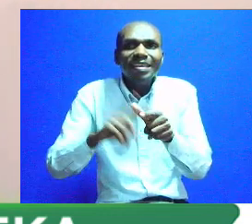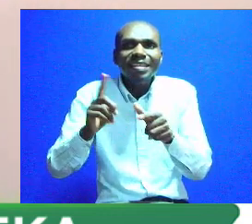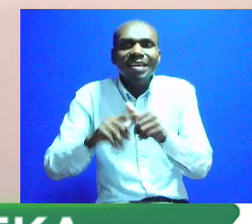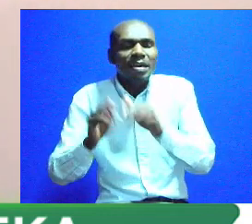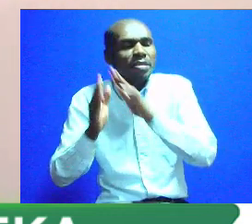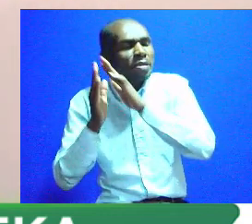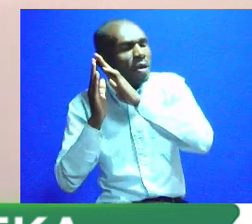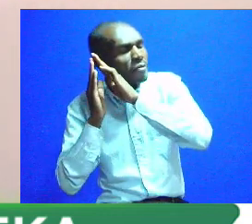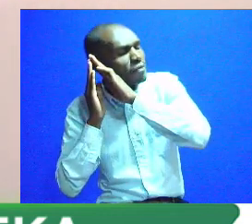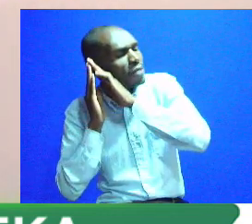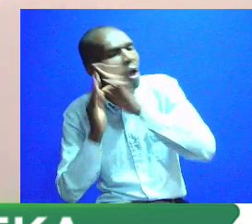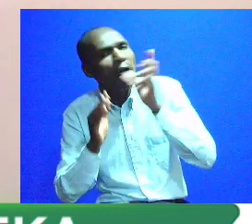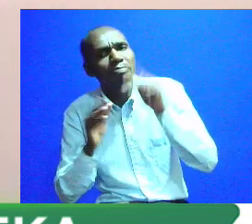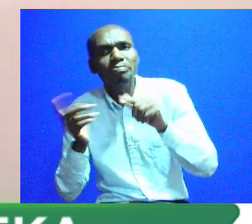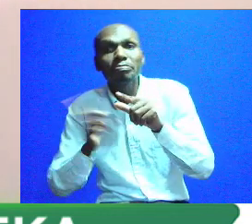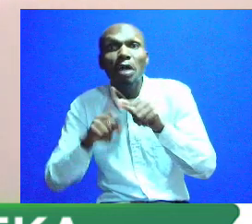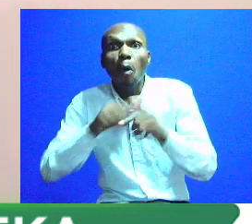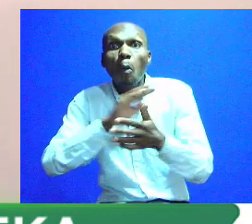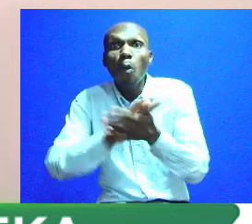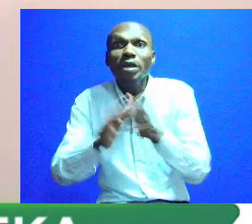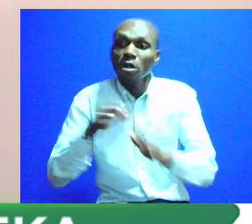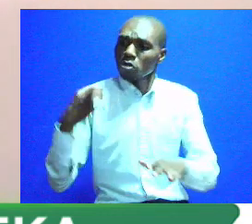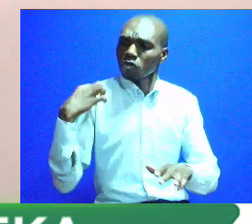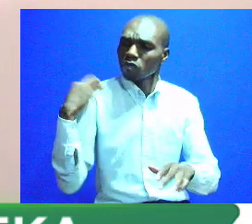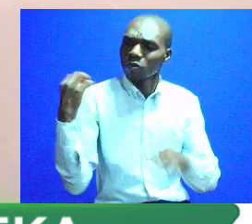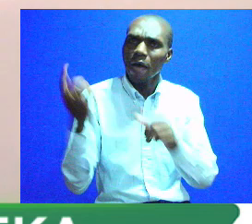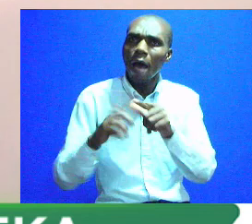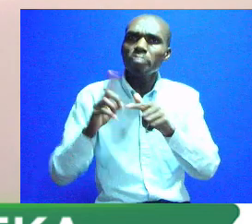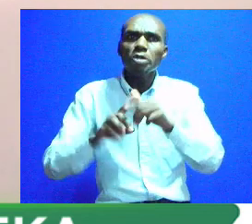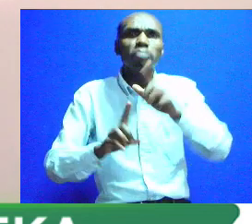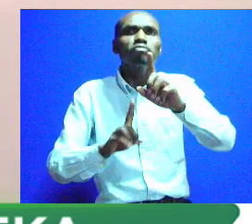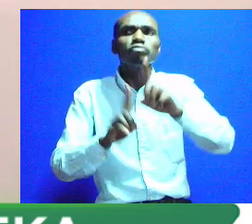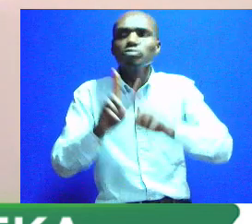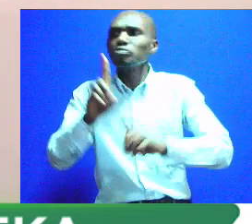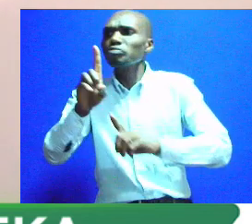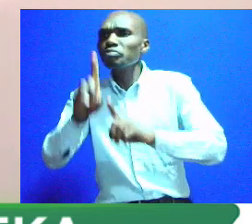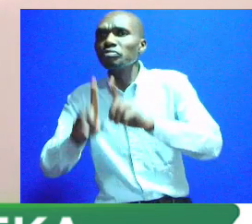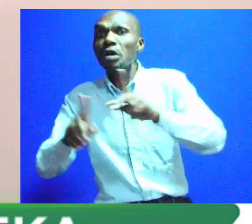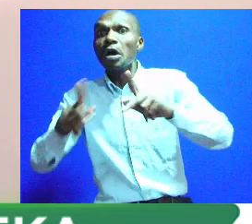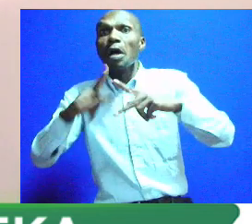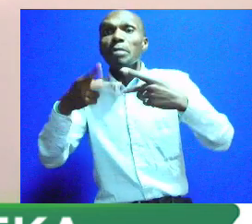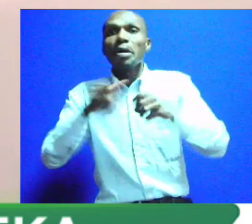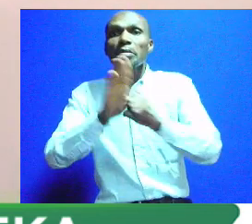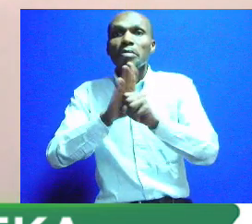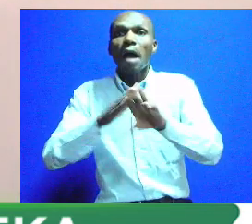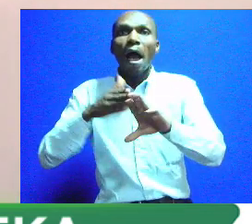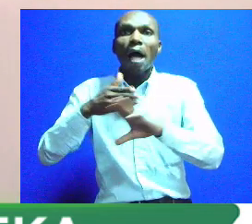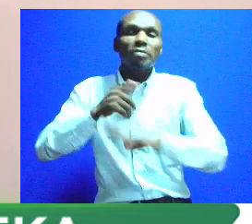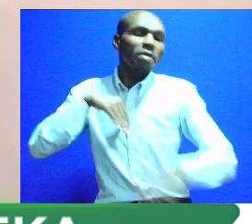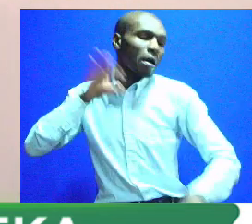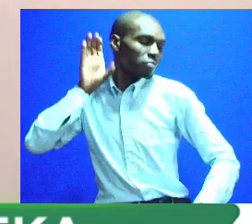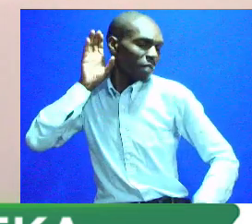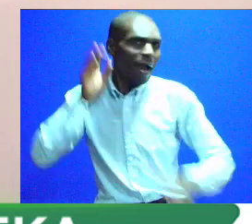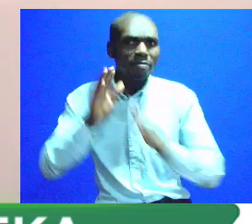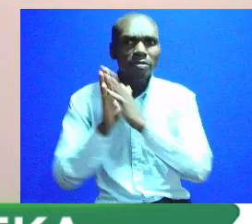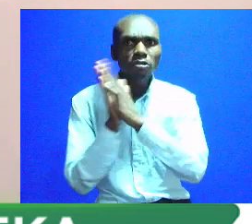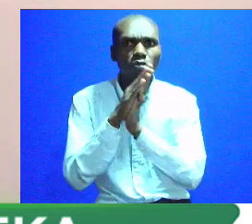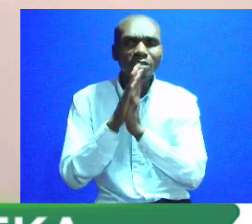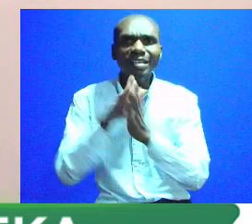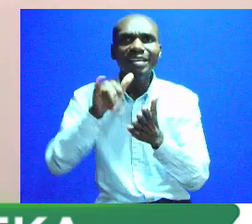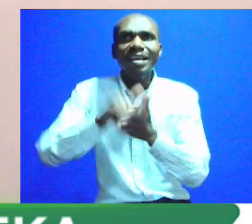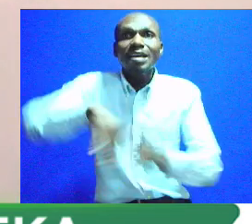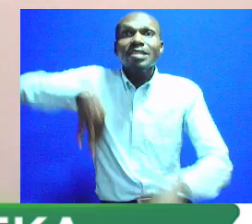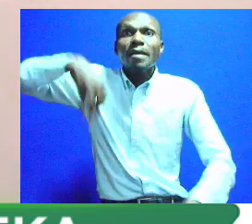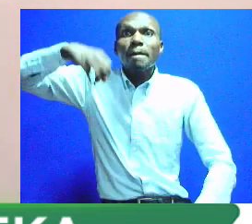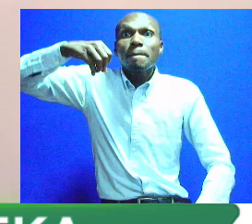kichia bwango iga ase batara nyale koba weso kia na kutarela chinsemo aono nyamaga ya barabuo konyora oroboti buna estima nyale koba